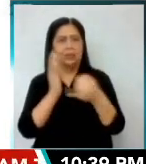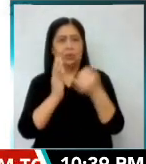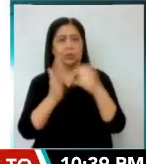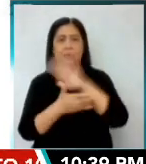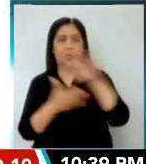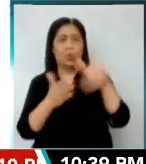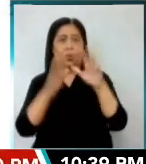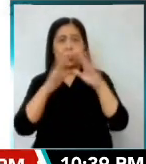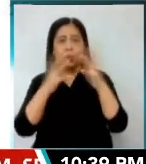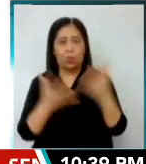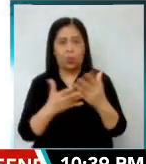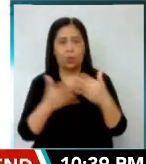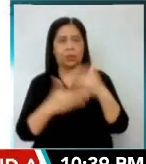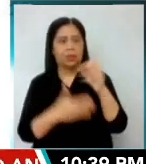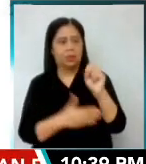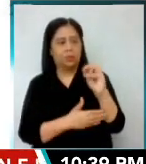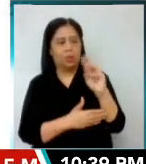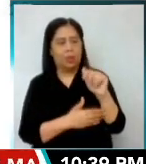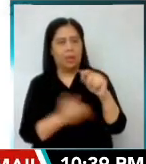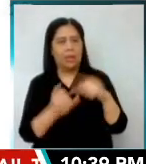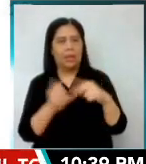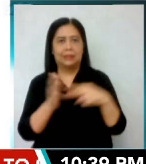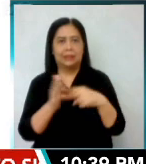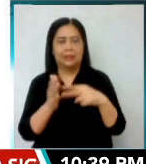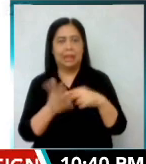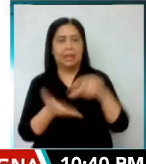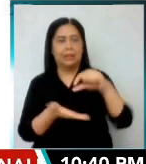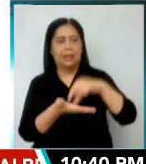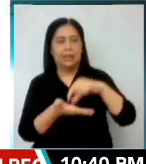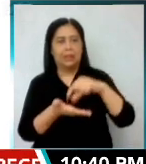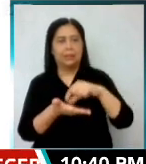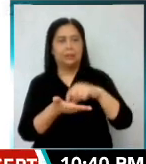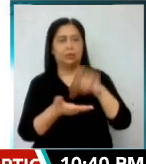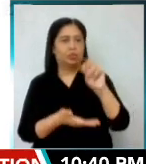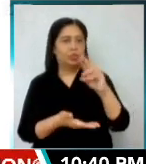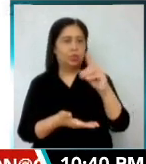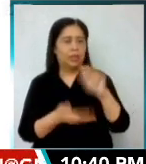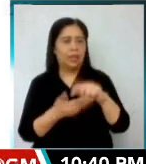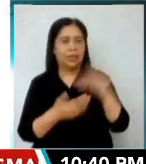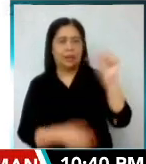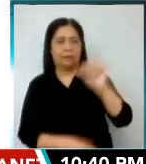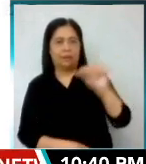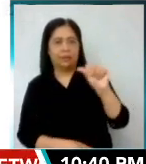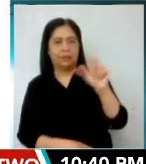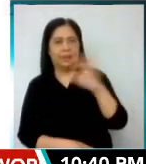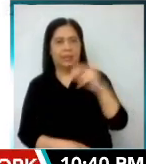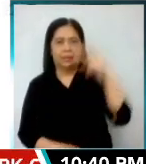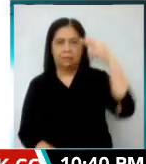Somalia, Syria, Iraq, South Sudan, Afghanistan at Mexico.